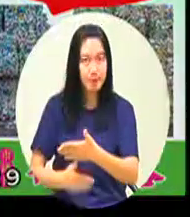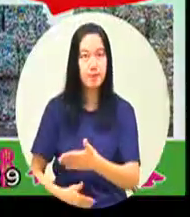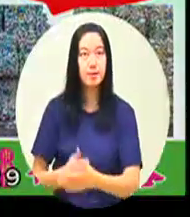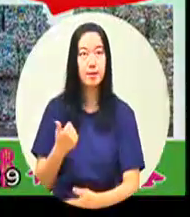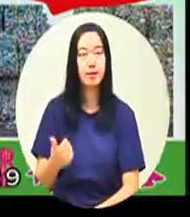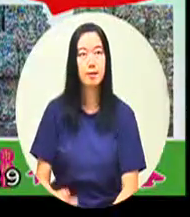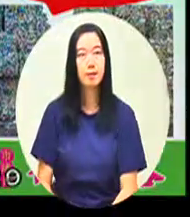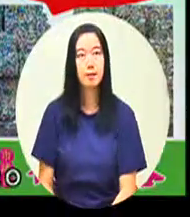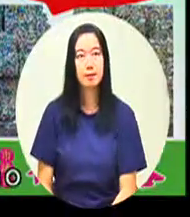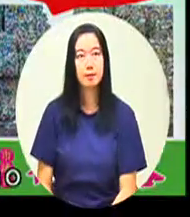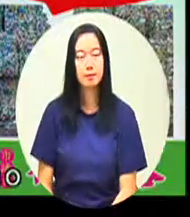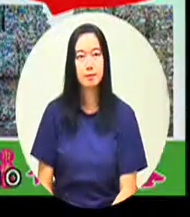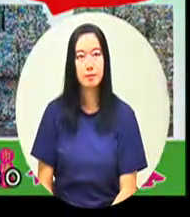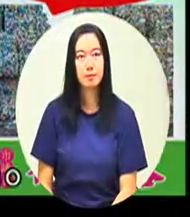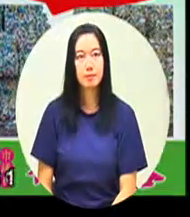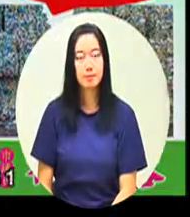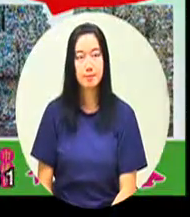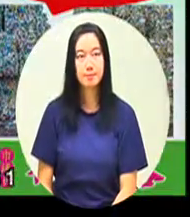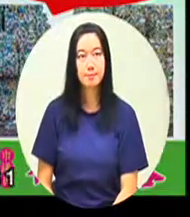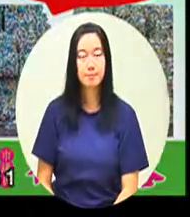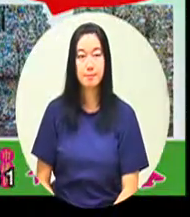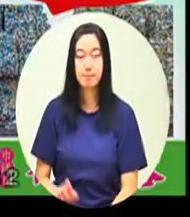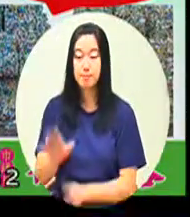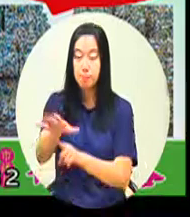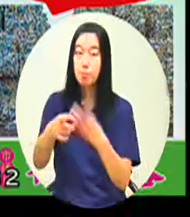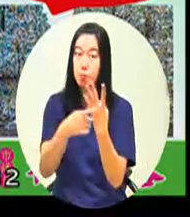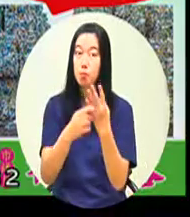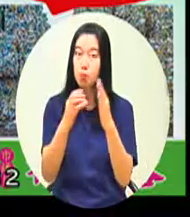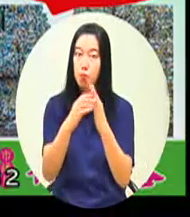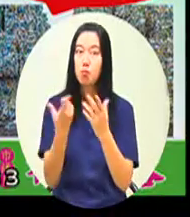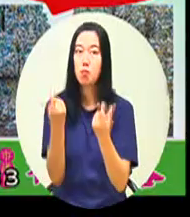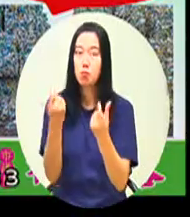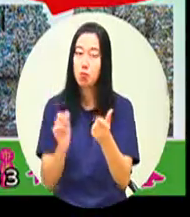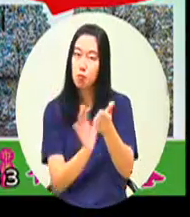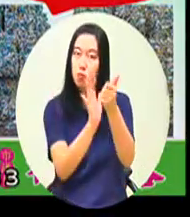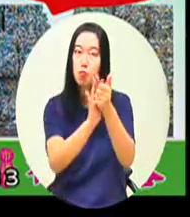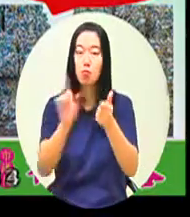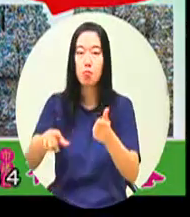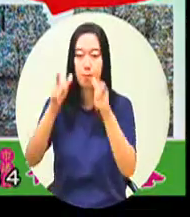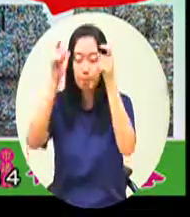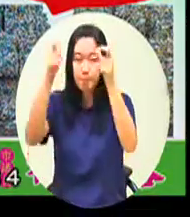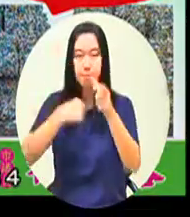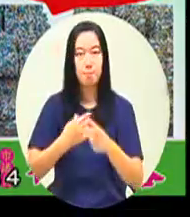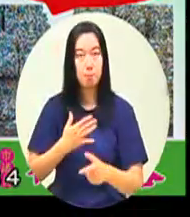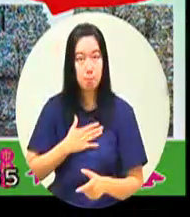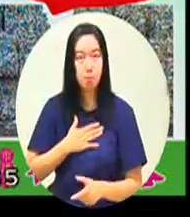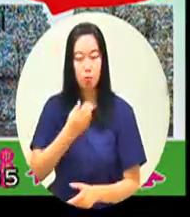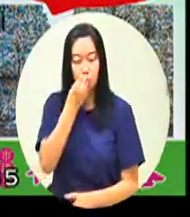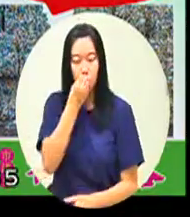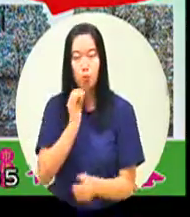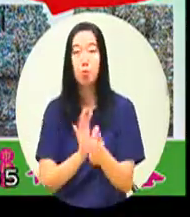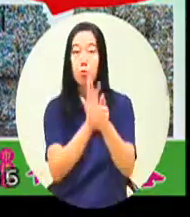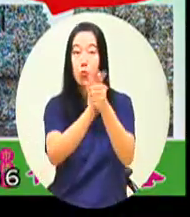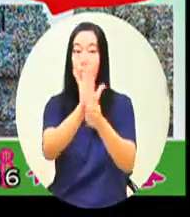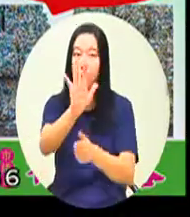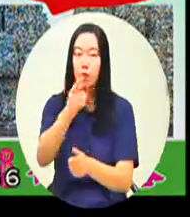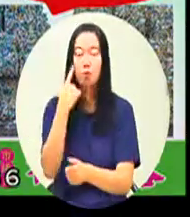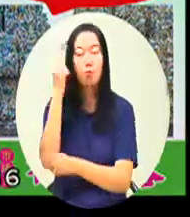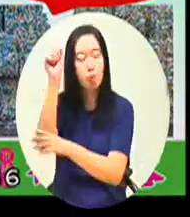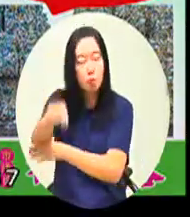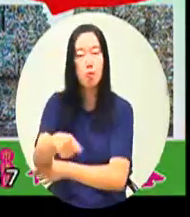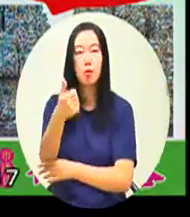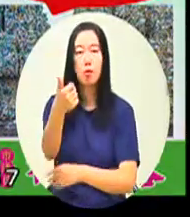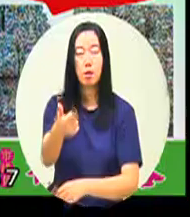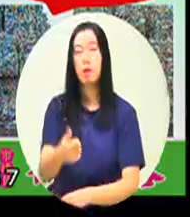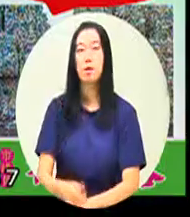所以我们当然咱农业局你都有在推动在地食材，这个我们肯定了哈。那